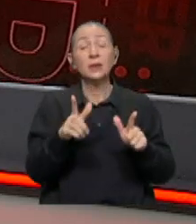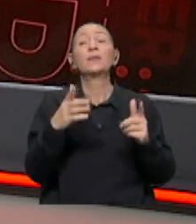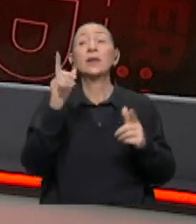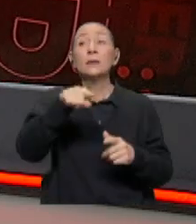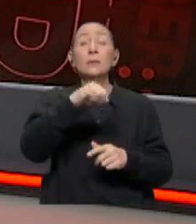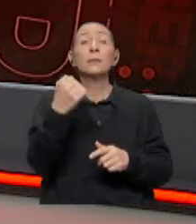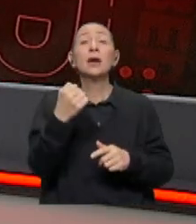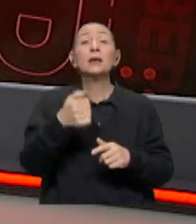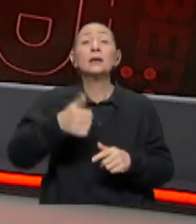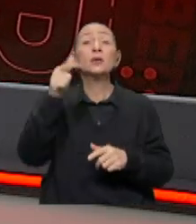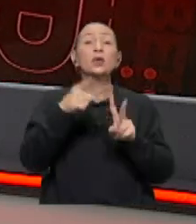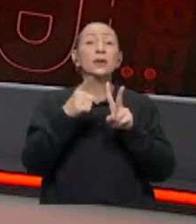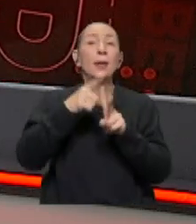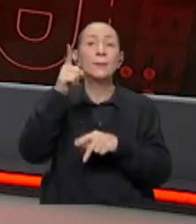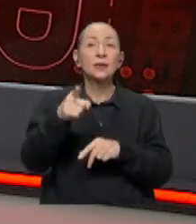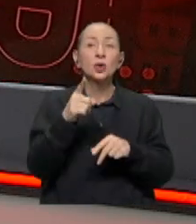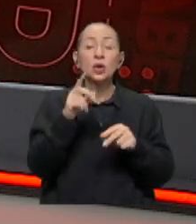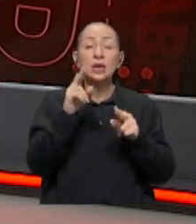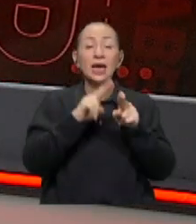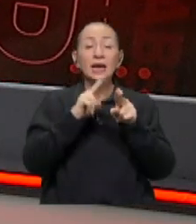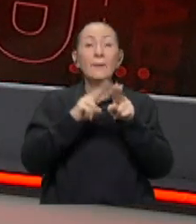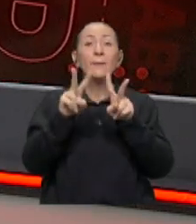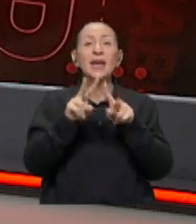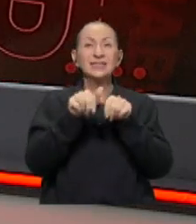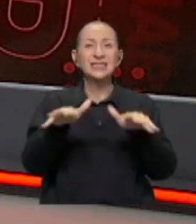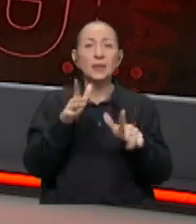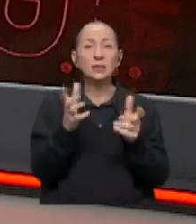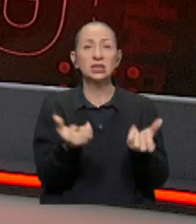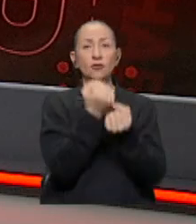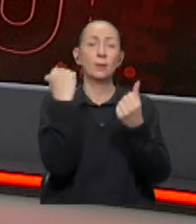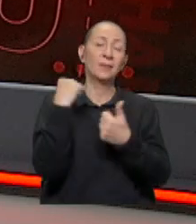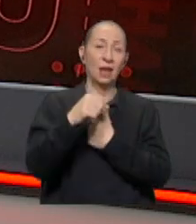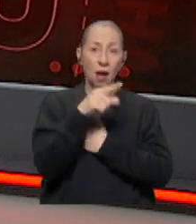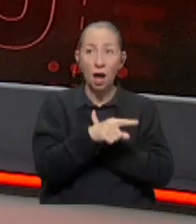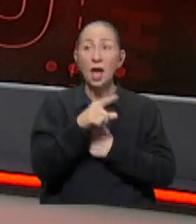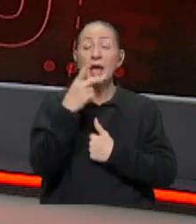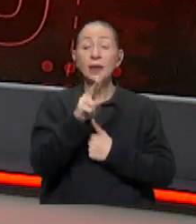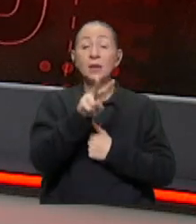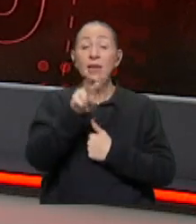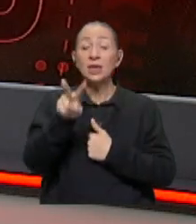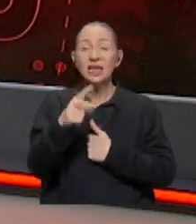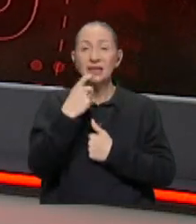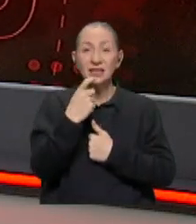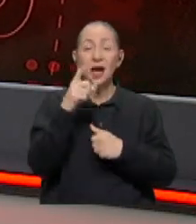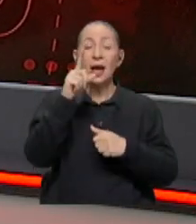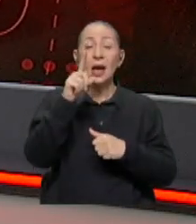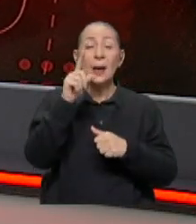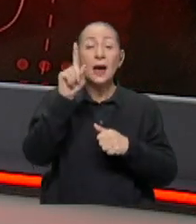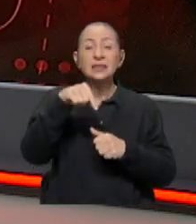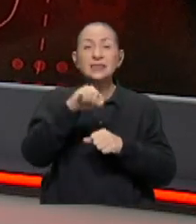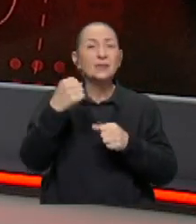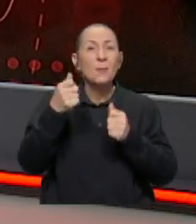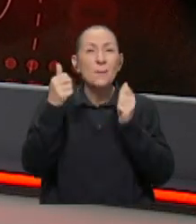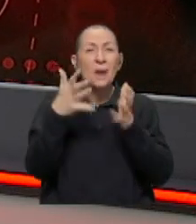Efendim, Hazine ve Maliye Bakanı Nurettin Nebati kur korumalı mevduat sistemini savundu bir kez daha. 2022 yılında hazineye